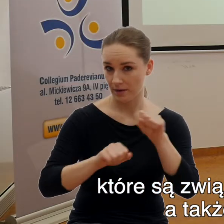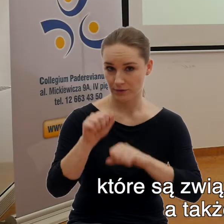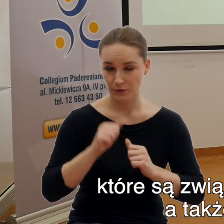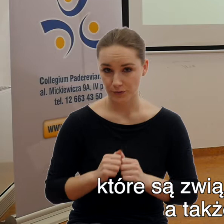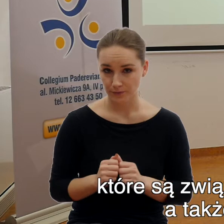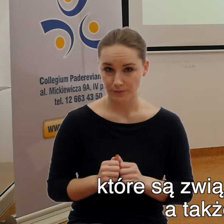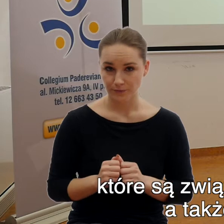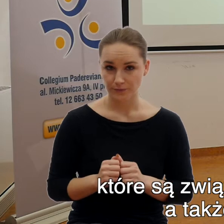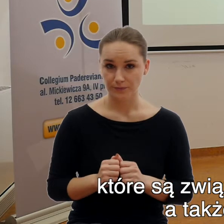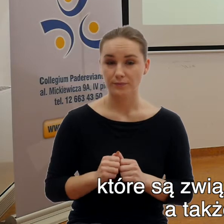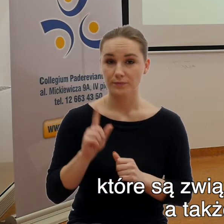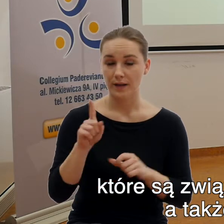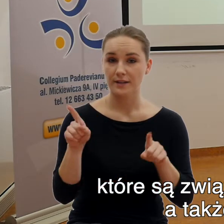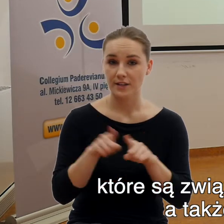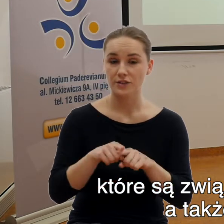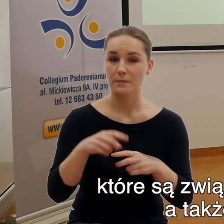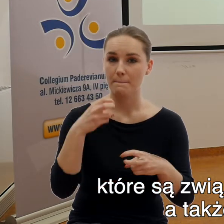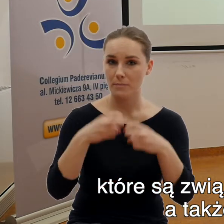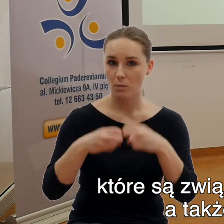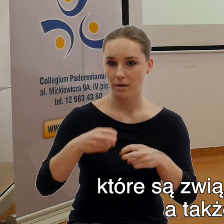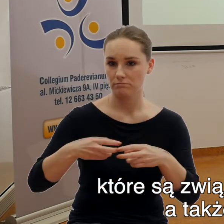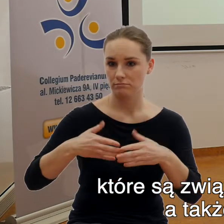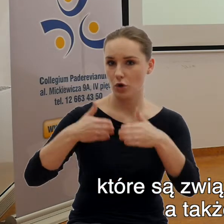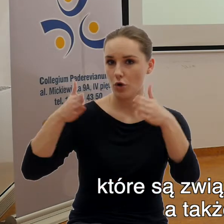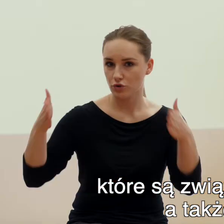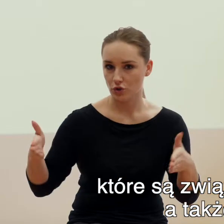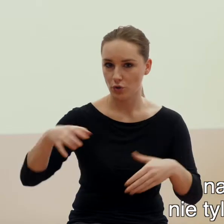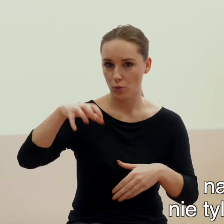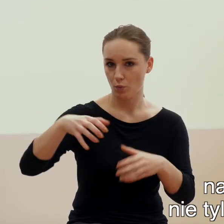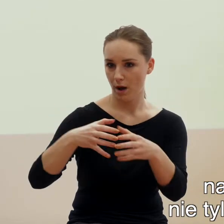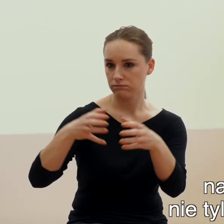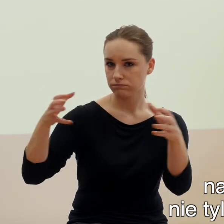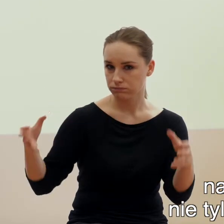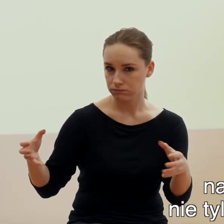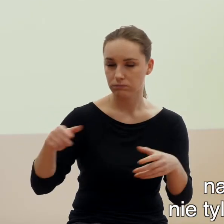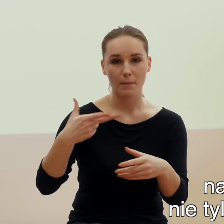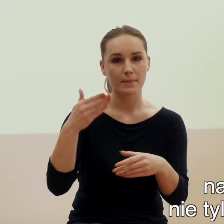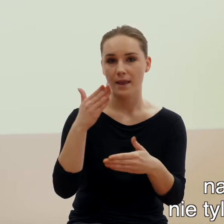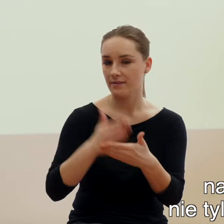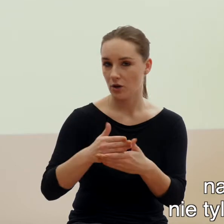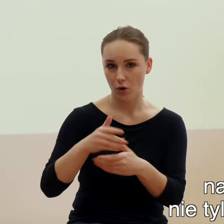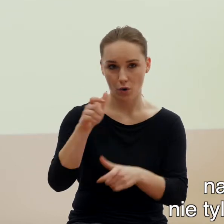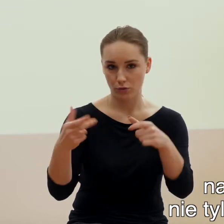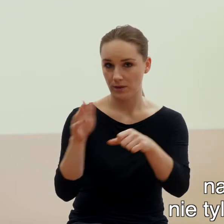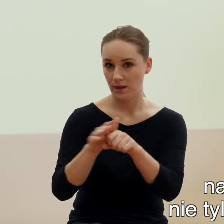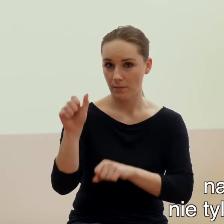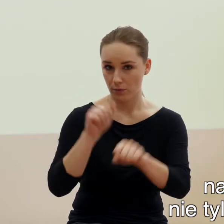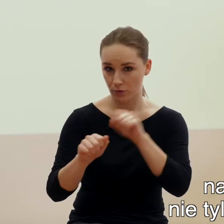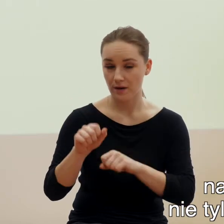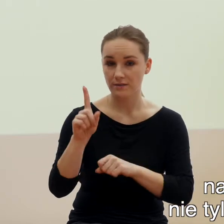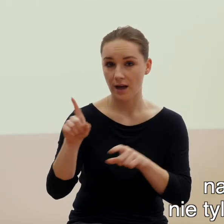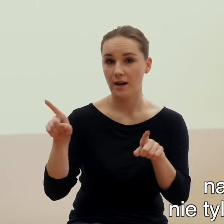problematyką niepełnosprawności, a także problematyka ta jest rozszerzona na znacznie szerszą grupę osób, nie tylko osób